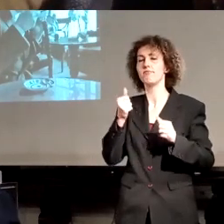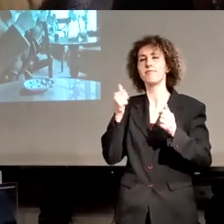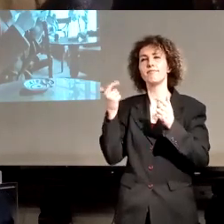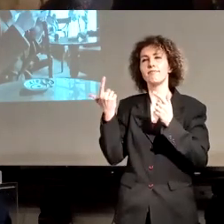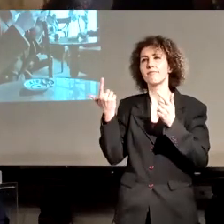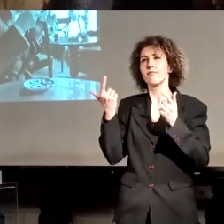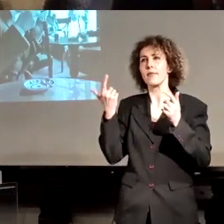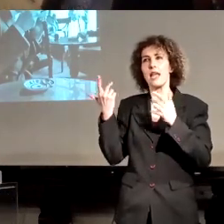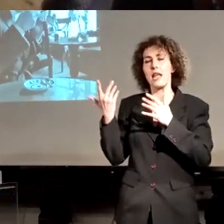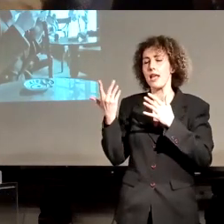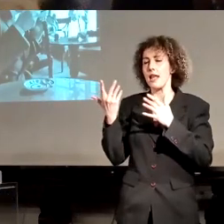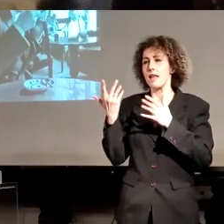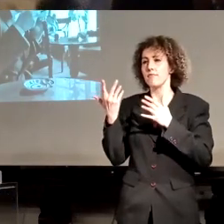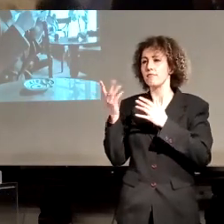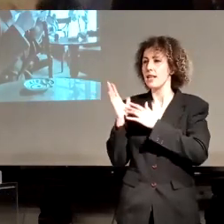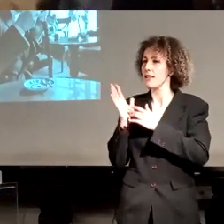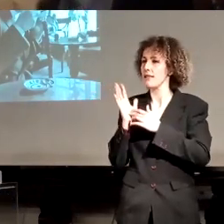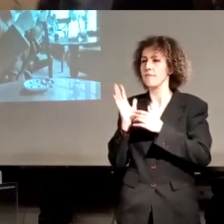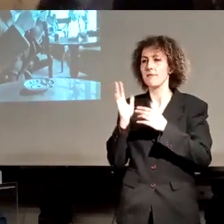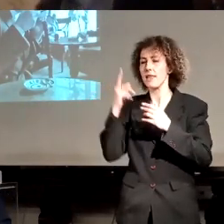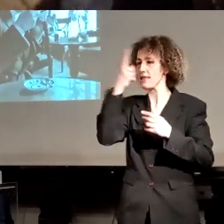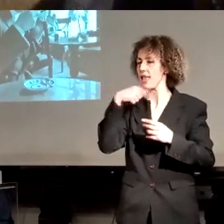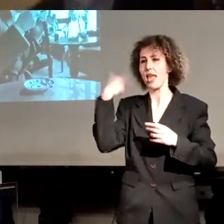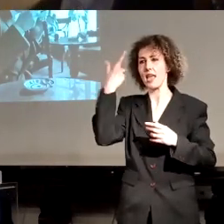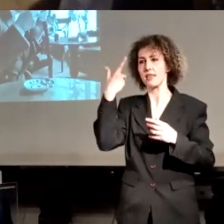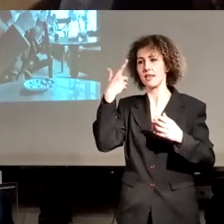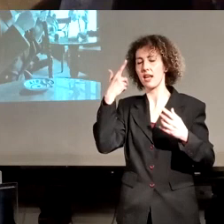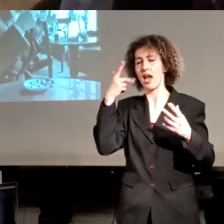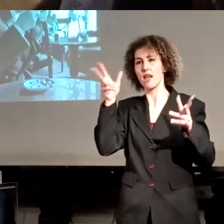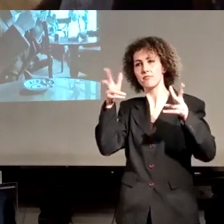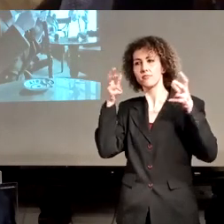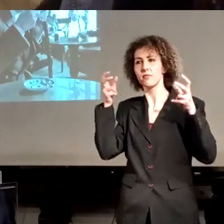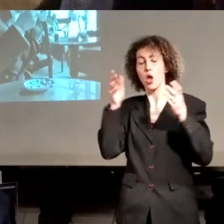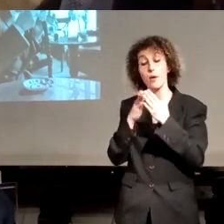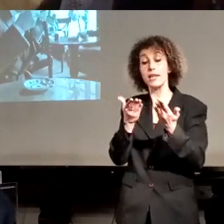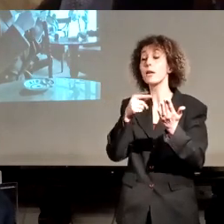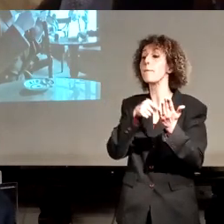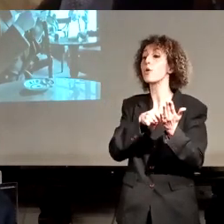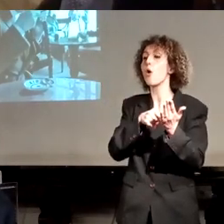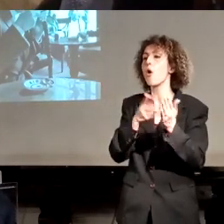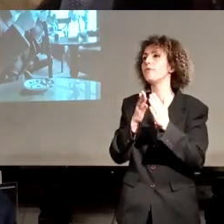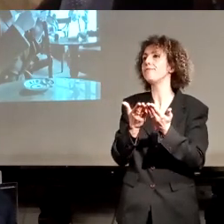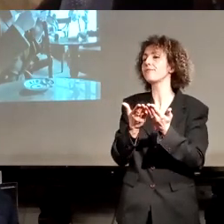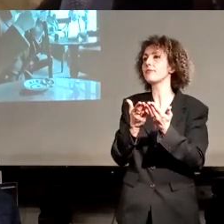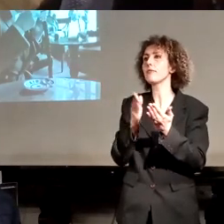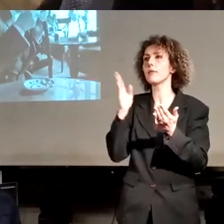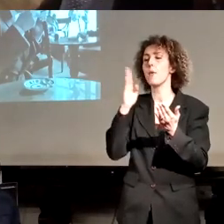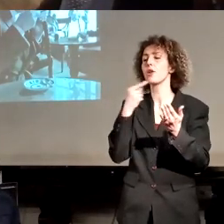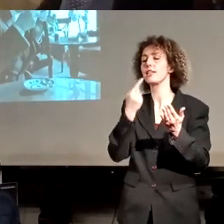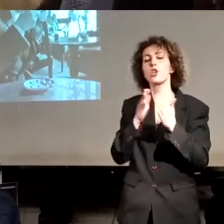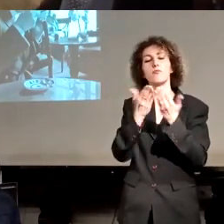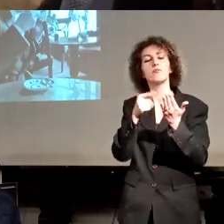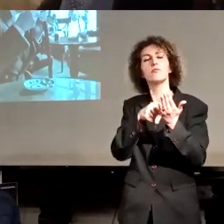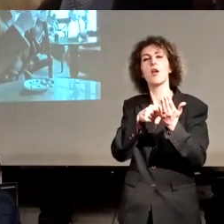che che dice sostanzialmente che è un libro in sé per sé è un volume che occupa dello